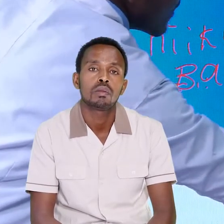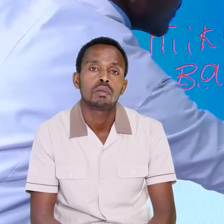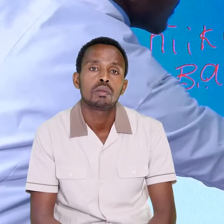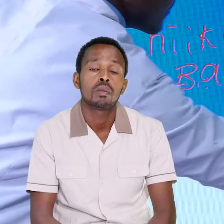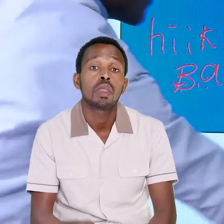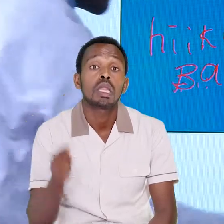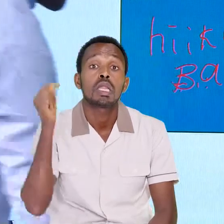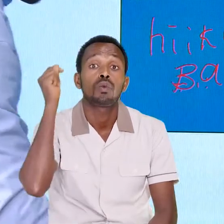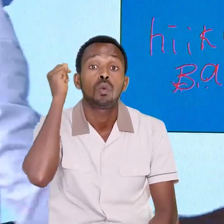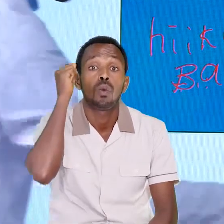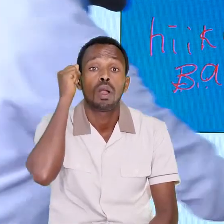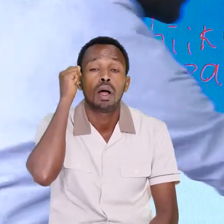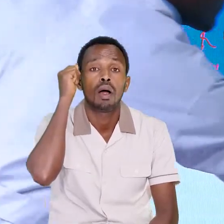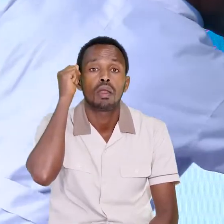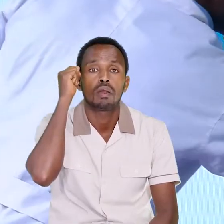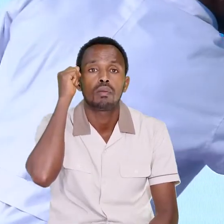tolaan